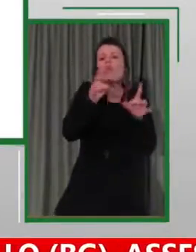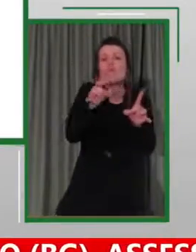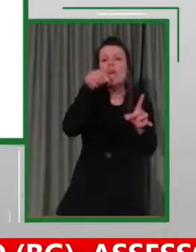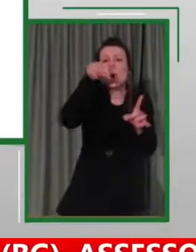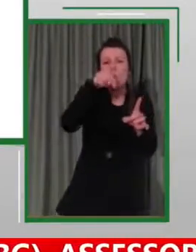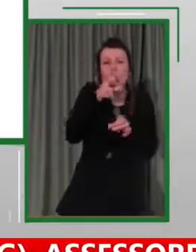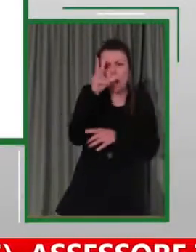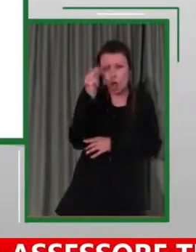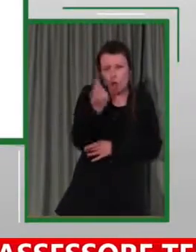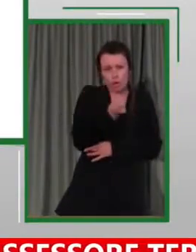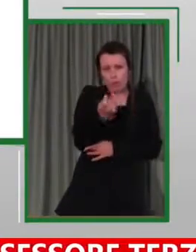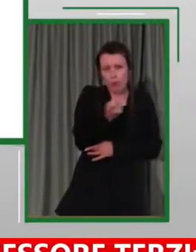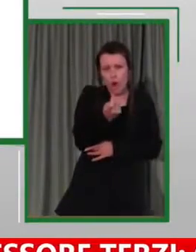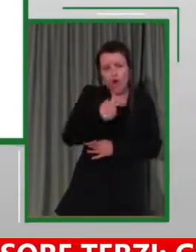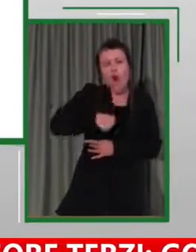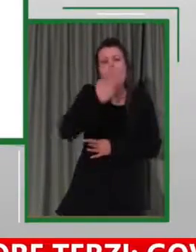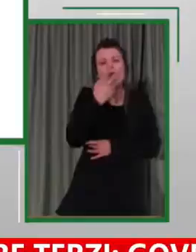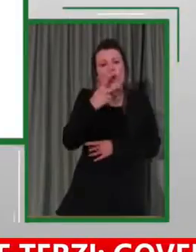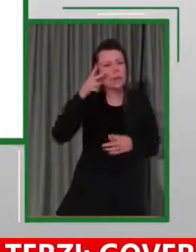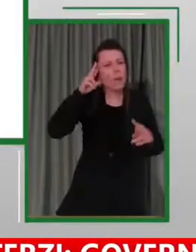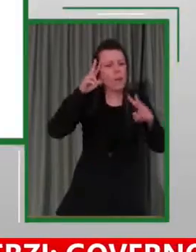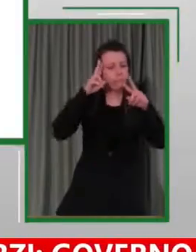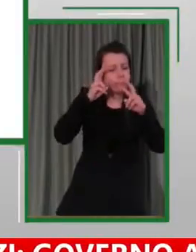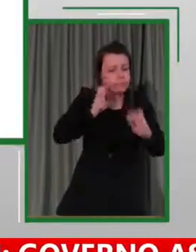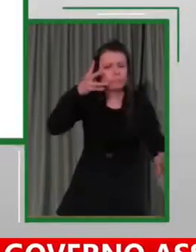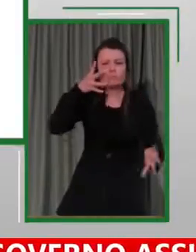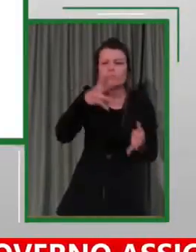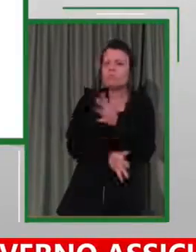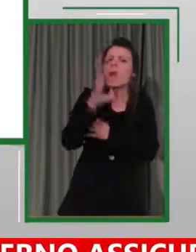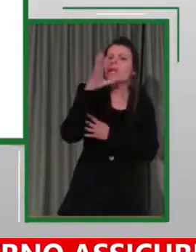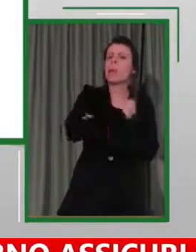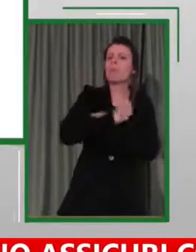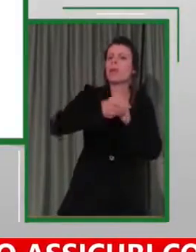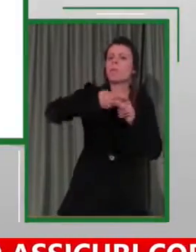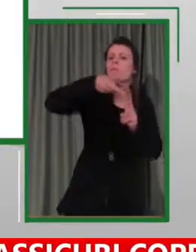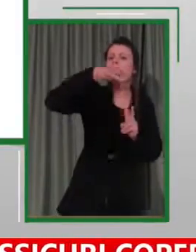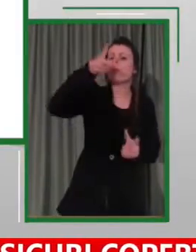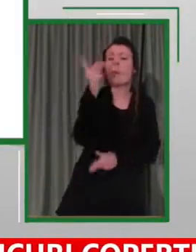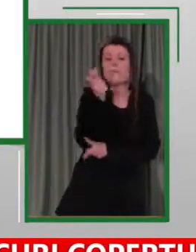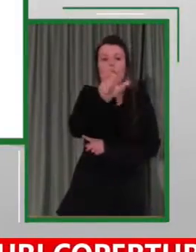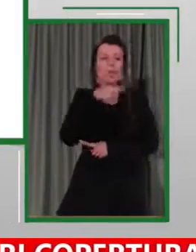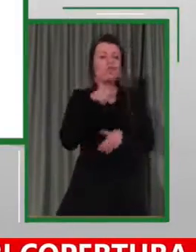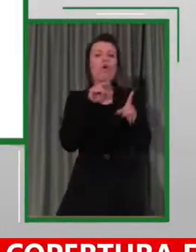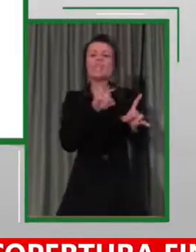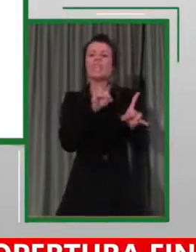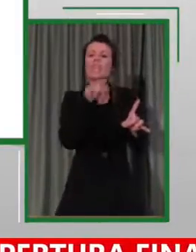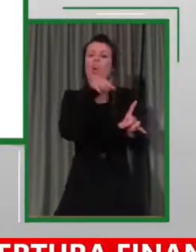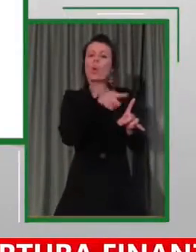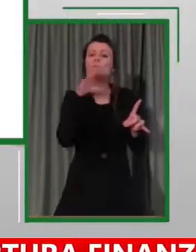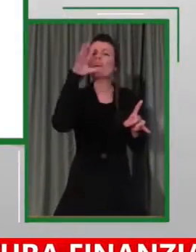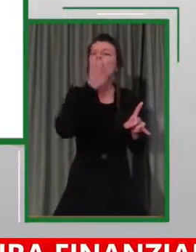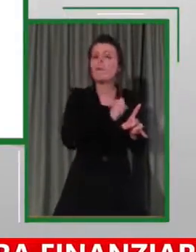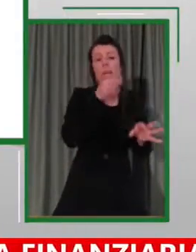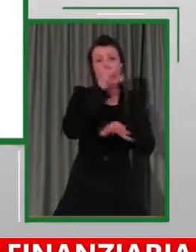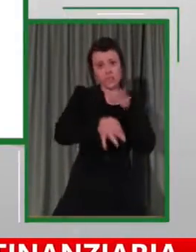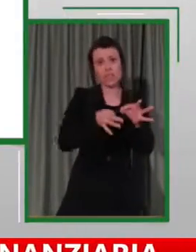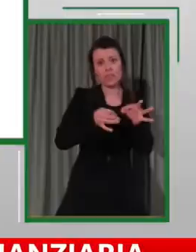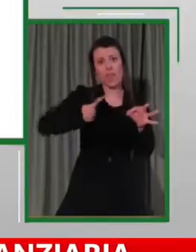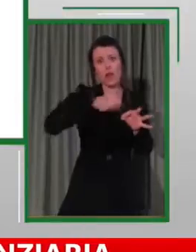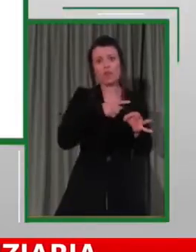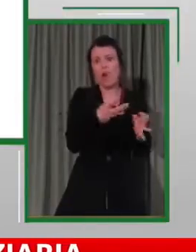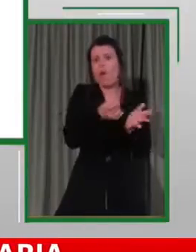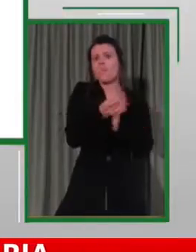sempre di più com'è questo virus, perché capire il virus vuol dire riuscire a sconfiggerlo,